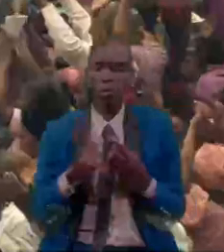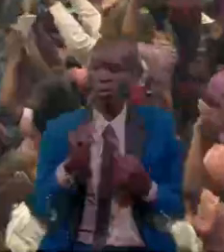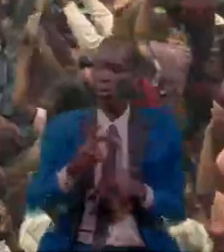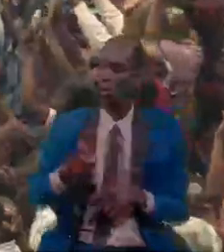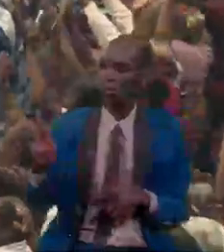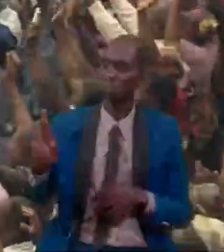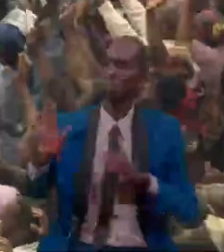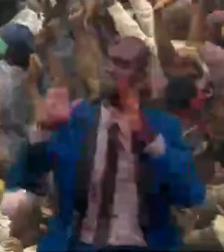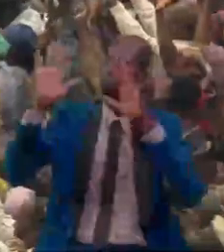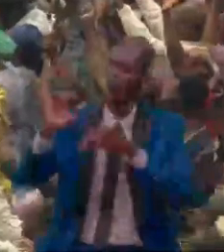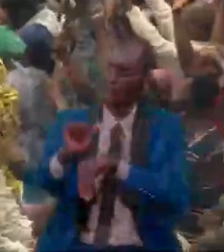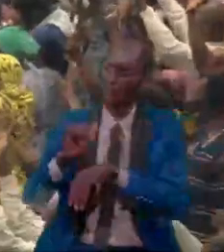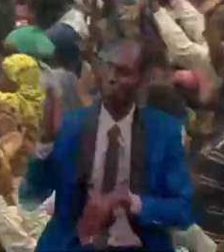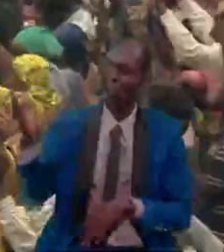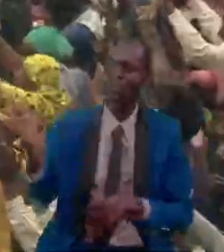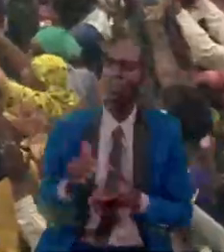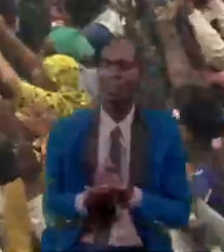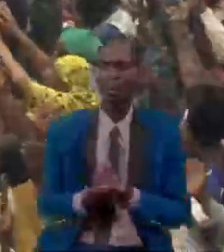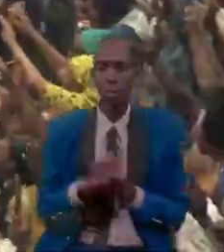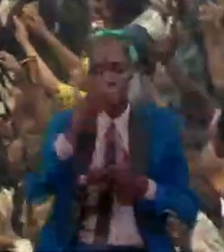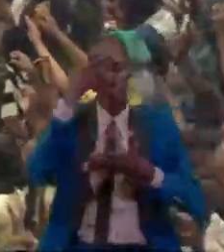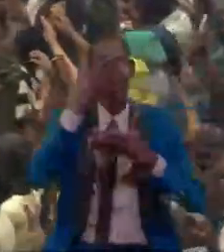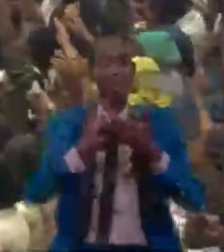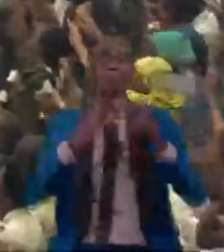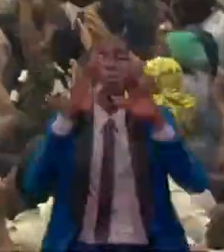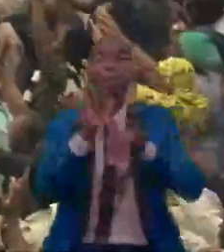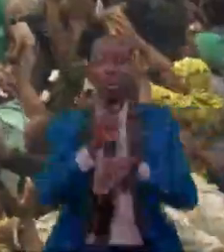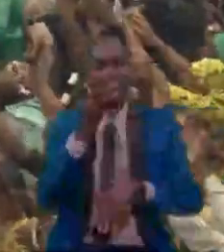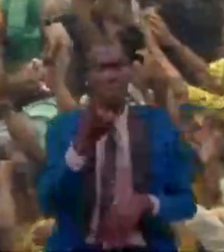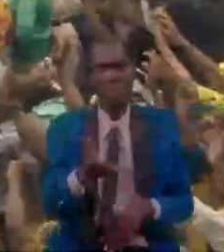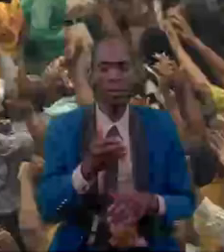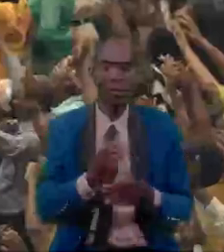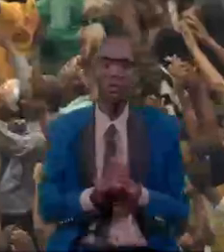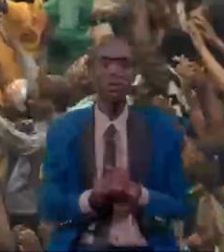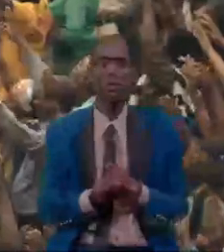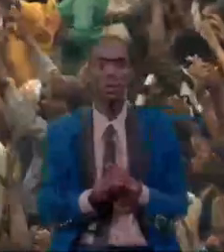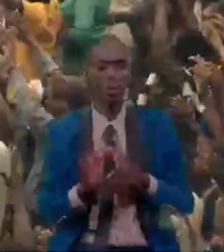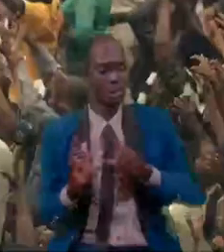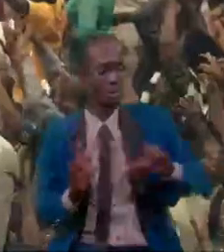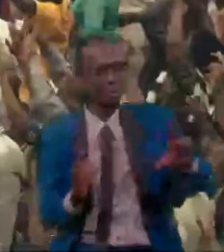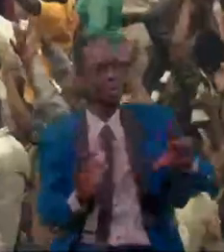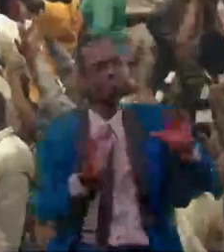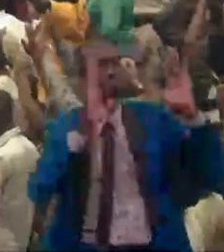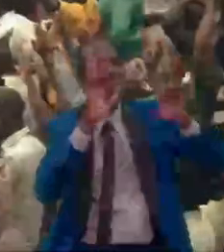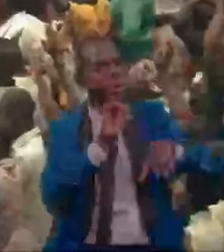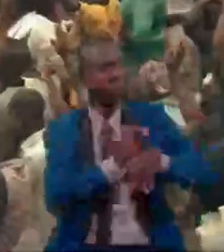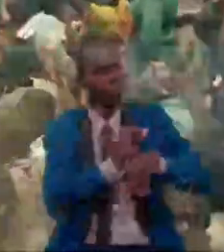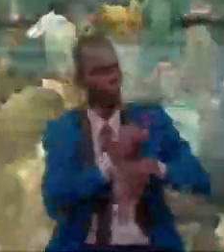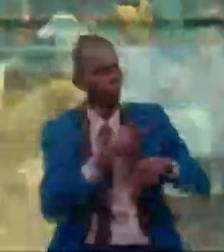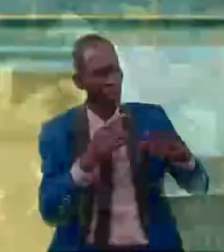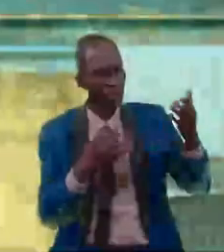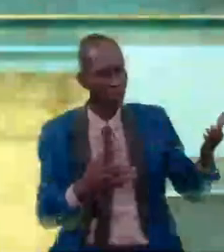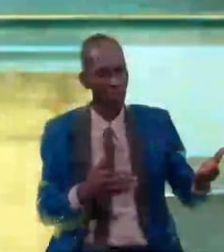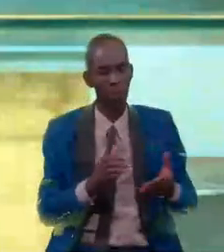À la droite, qu'il y ait des miracles. Devant, des miracles. À gauche, des